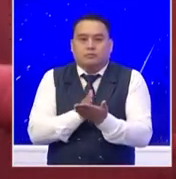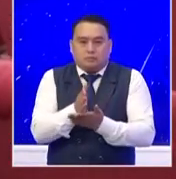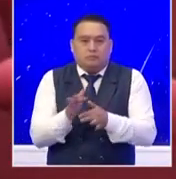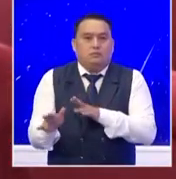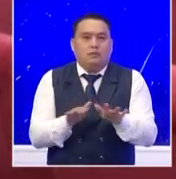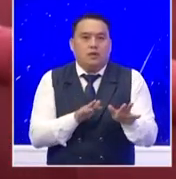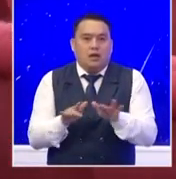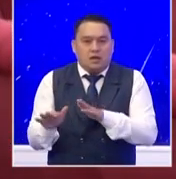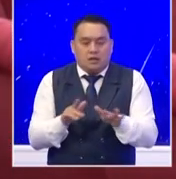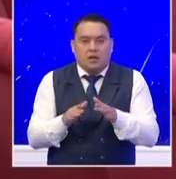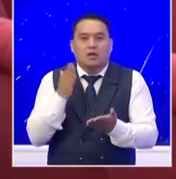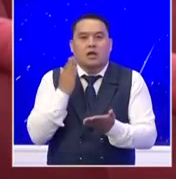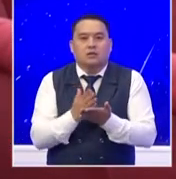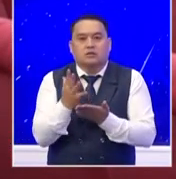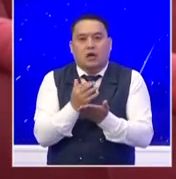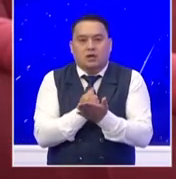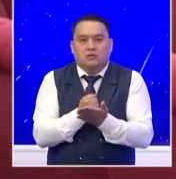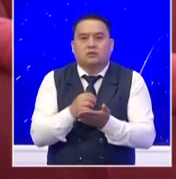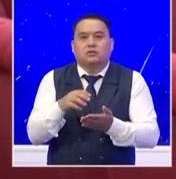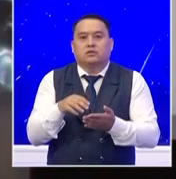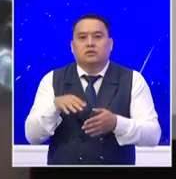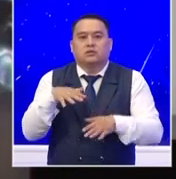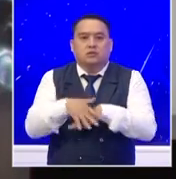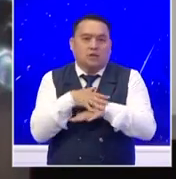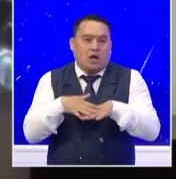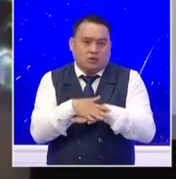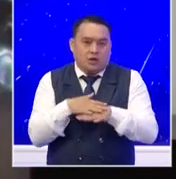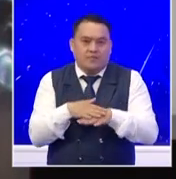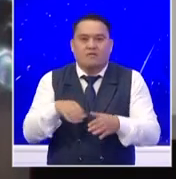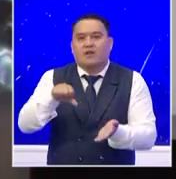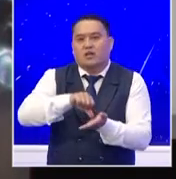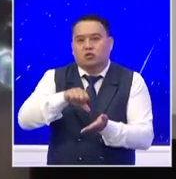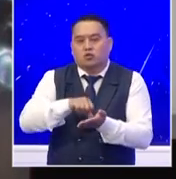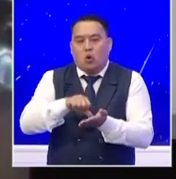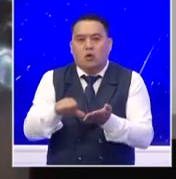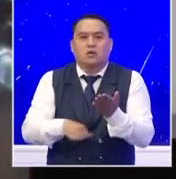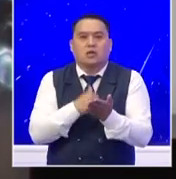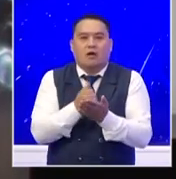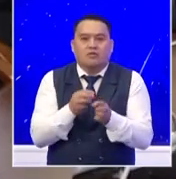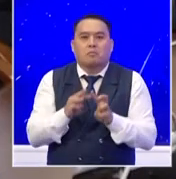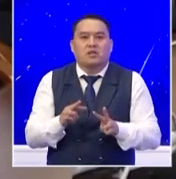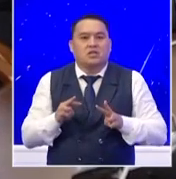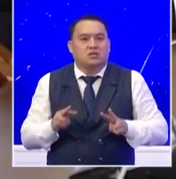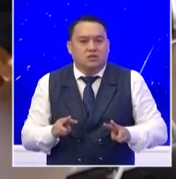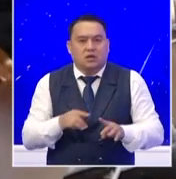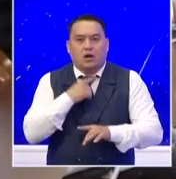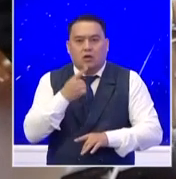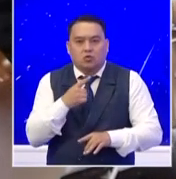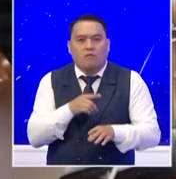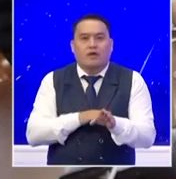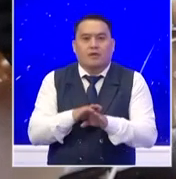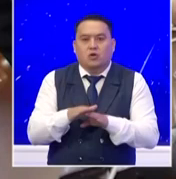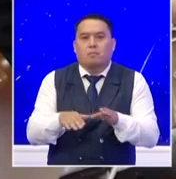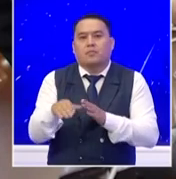деятельности правительства является сохранение занятости населения. В ходе выступления глава Кабмина заявил, что в ряде регионов работы по